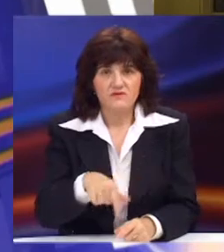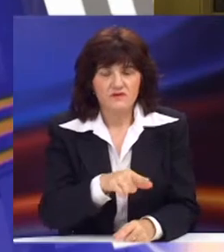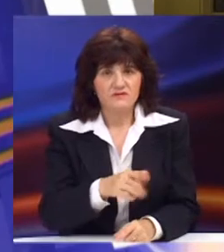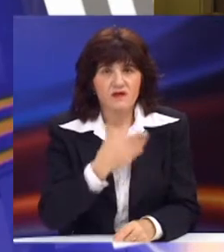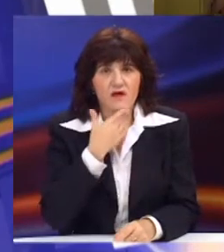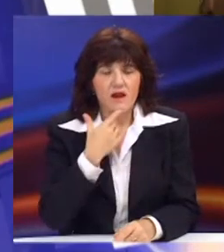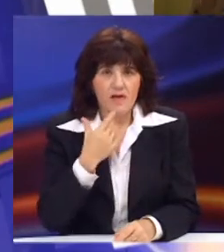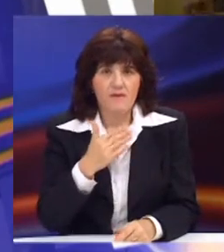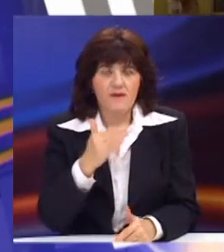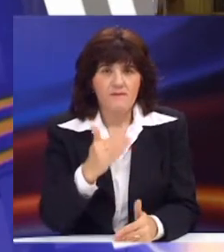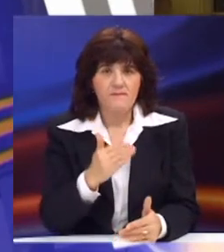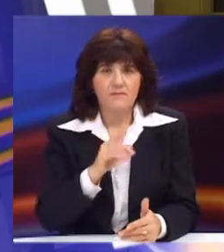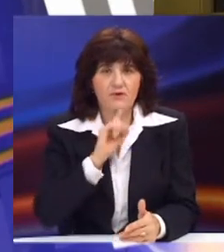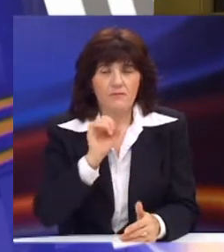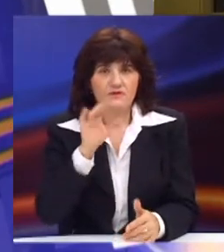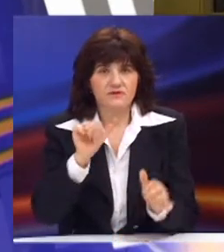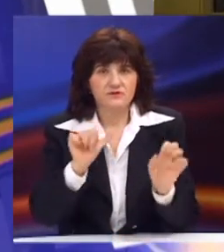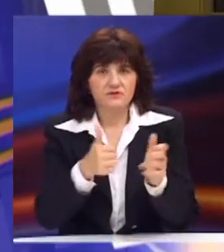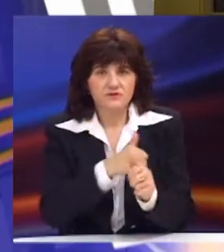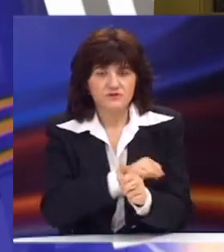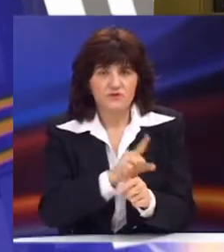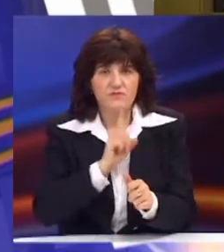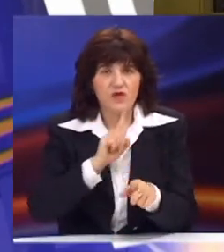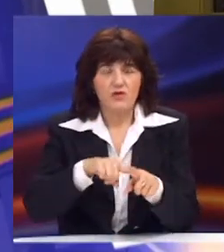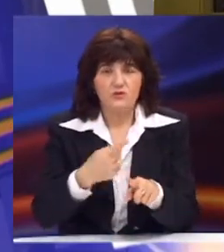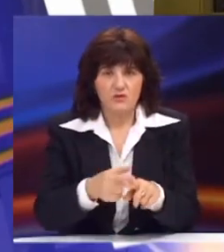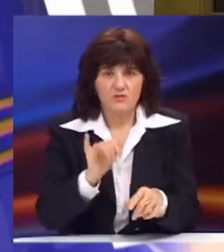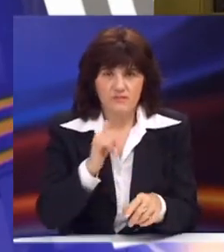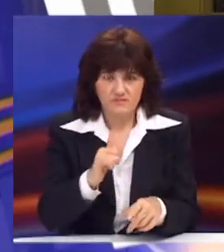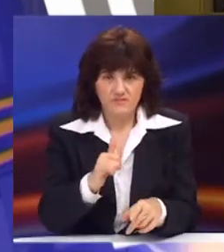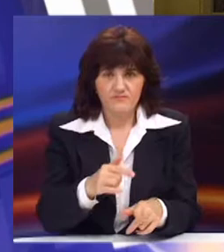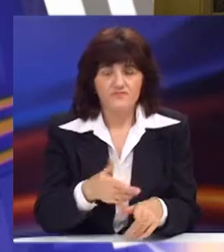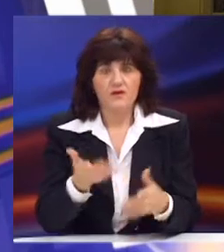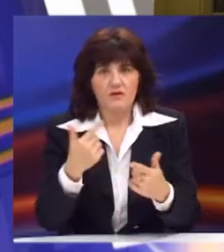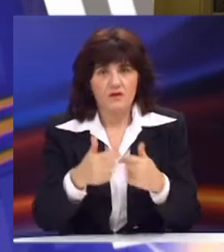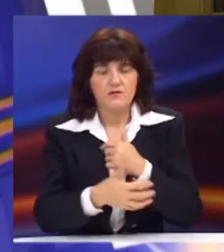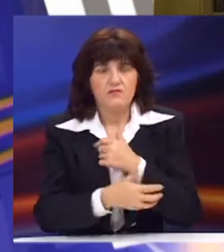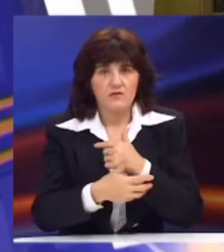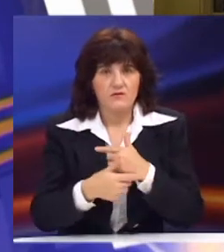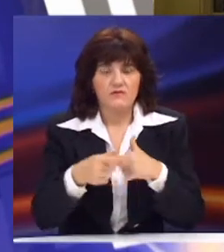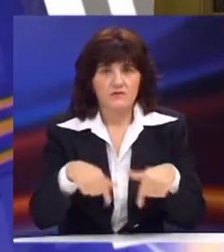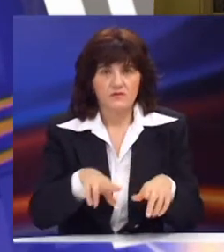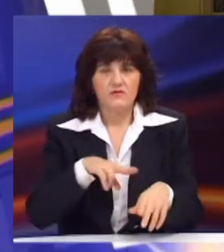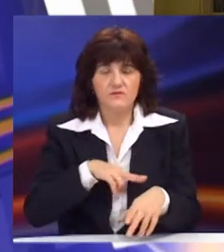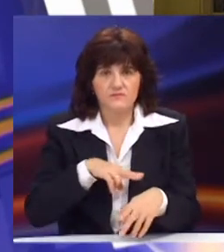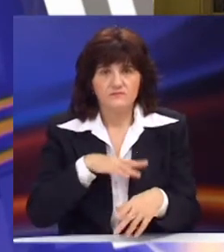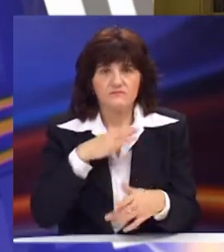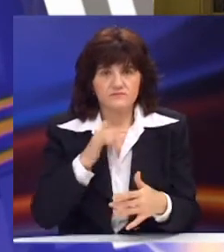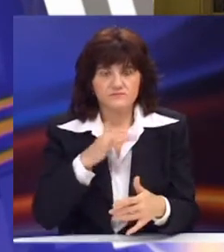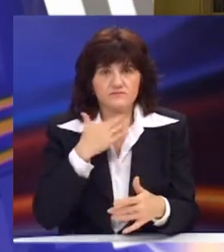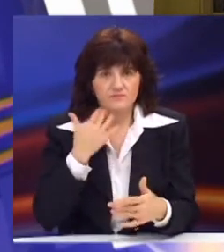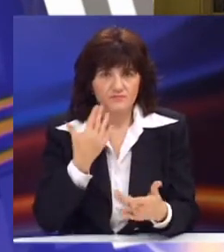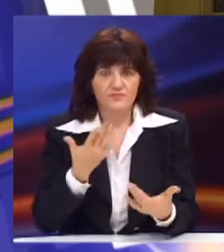nemamo maloletnu trudnoću, ali je i pokazalo je da imamo da je romska populacija najmlađa populacija